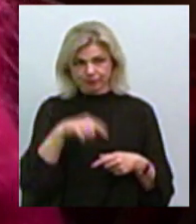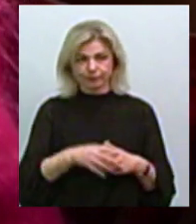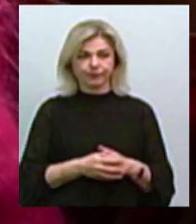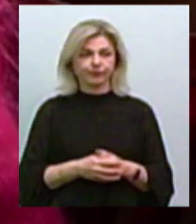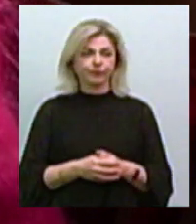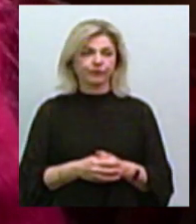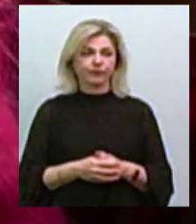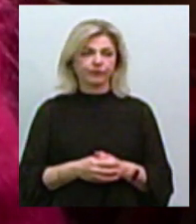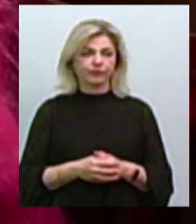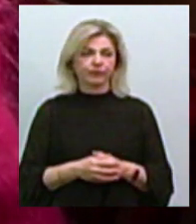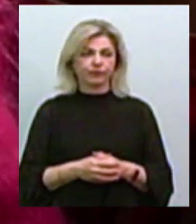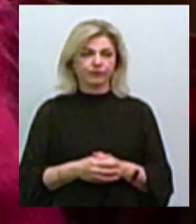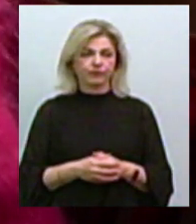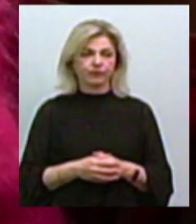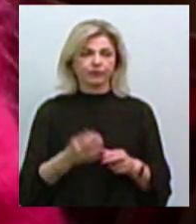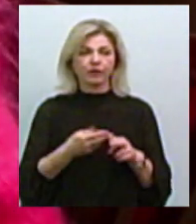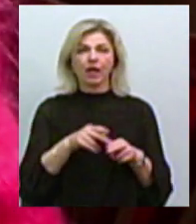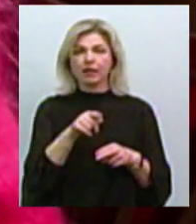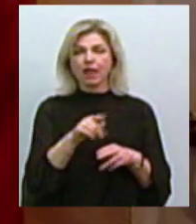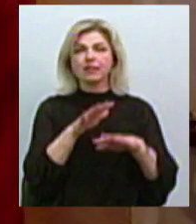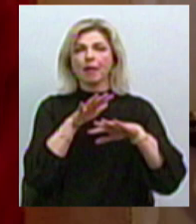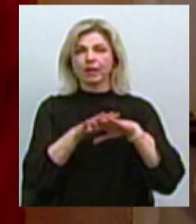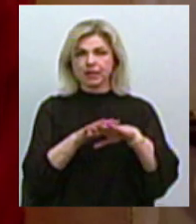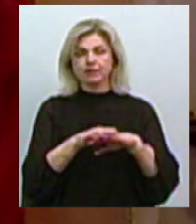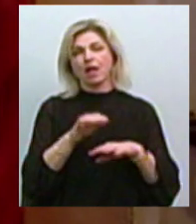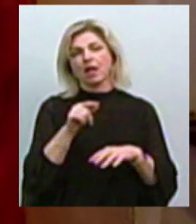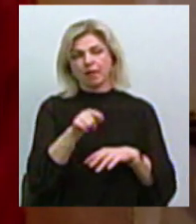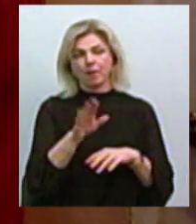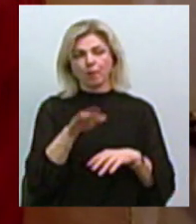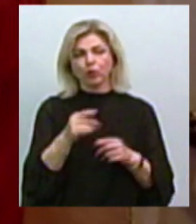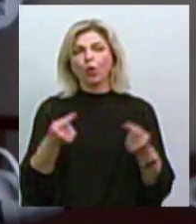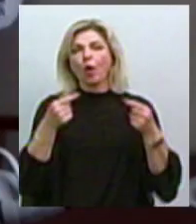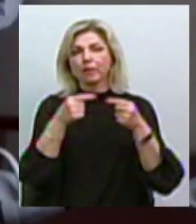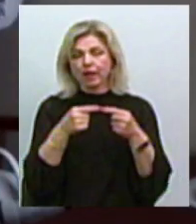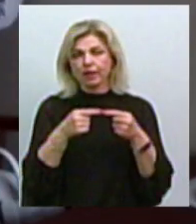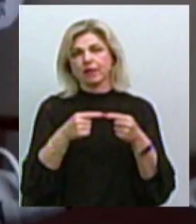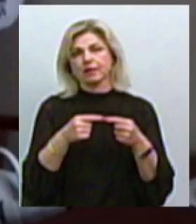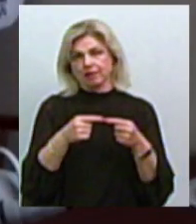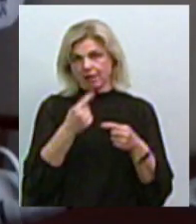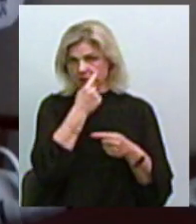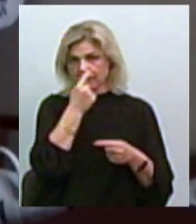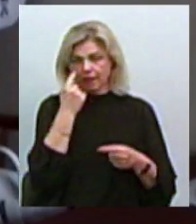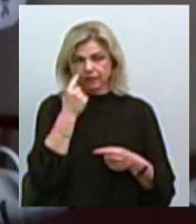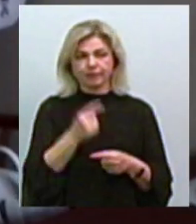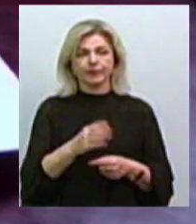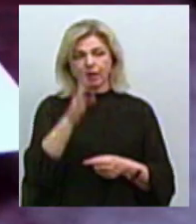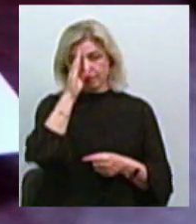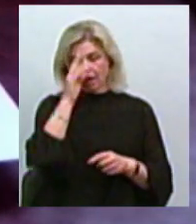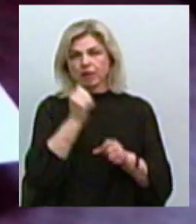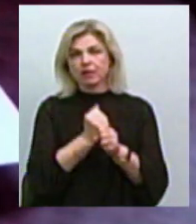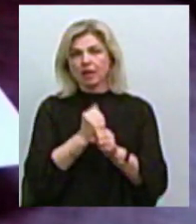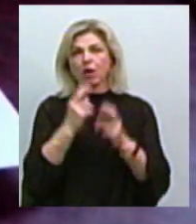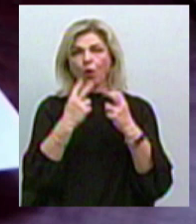кольору називається таблиця Рапкіна. І вже потім перевіряємо зір на таблиці Сівцева. Костянтин Миронов проходить це обстеження